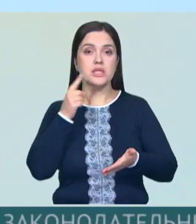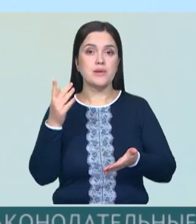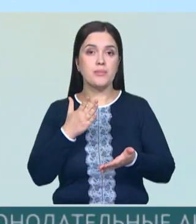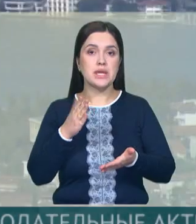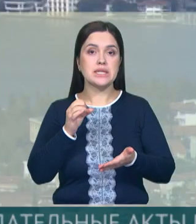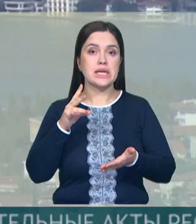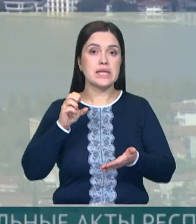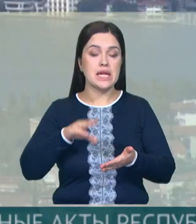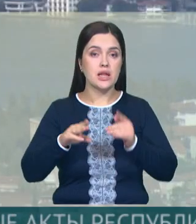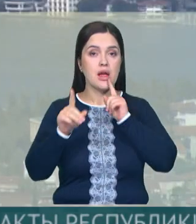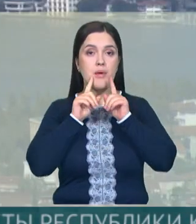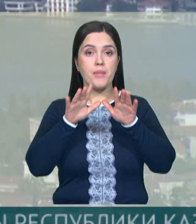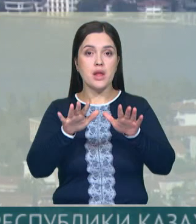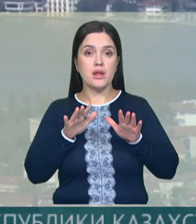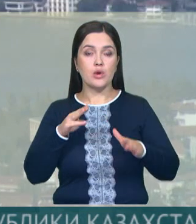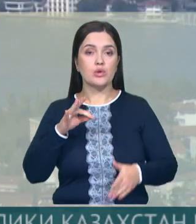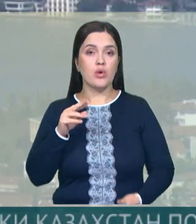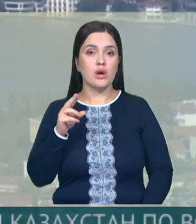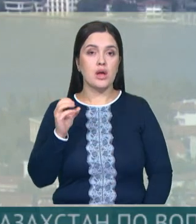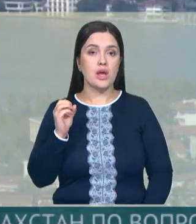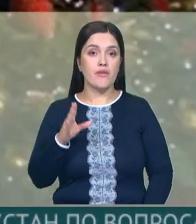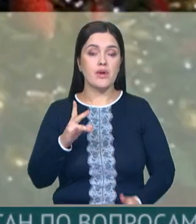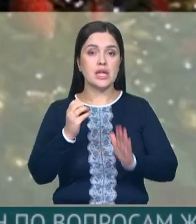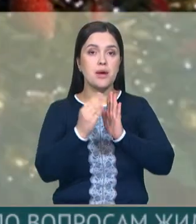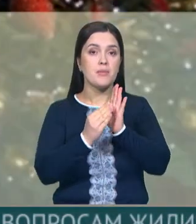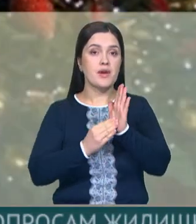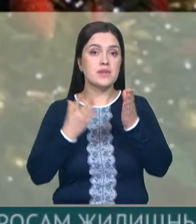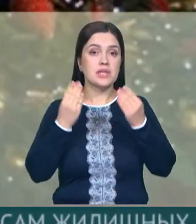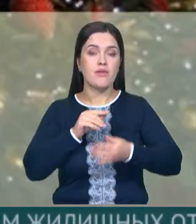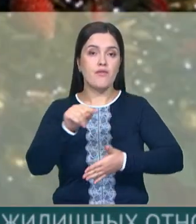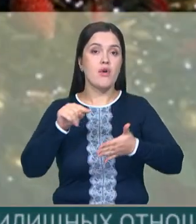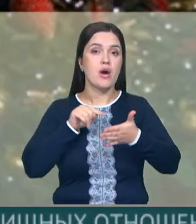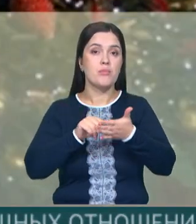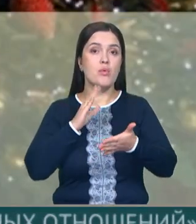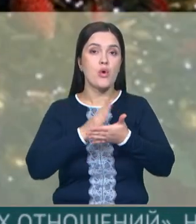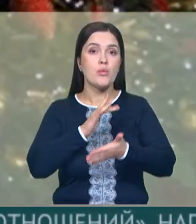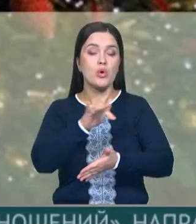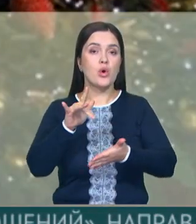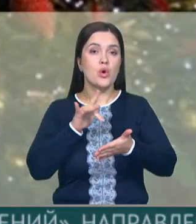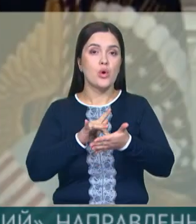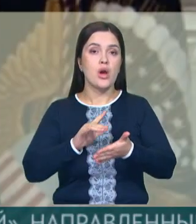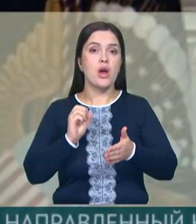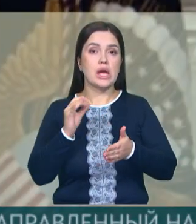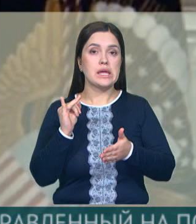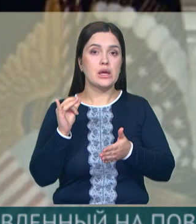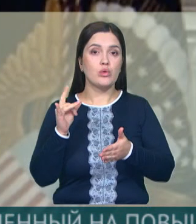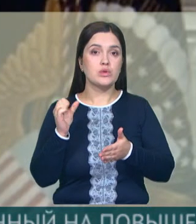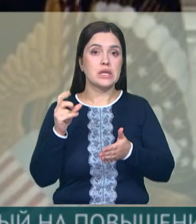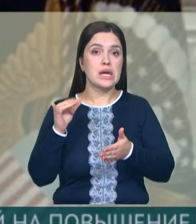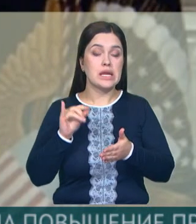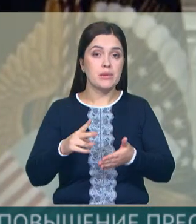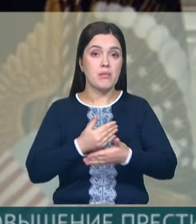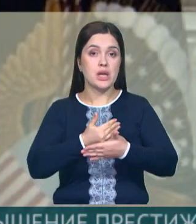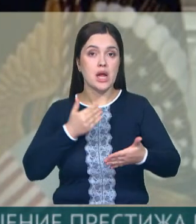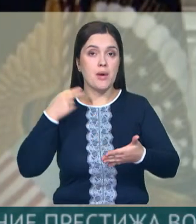представляет спикер Сената парламента Касым-Жомарт Токаев. На повестке дня вопрос о статусе города Иерусалим. Ранее президент